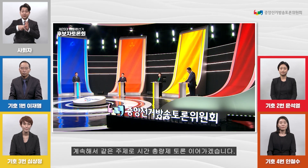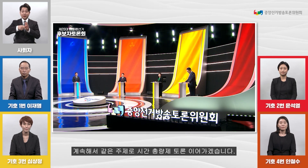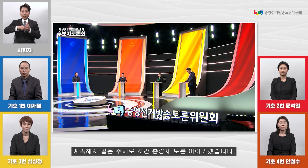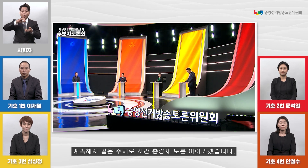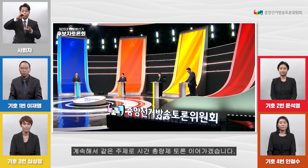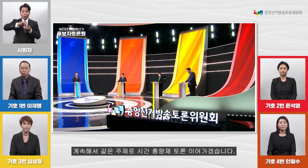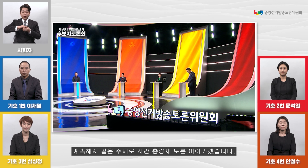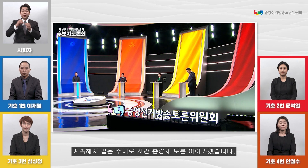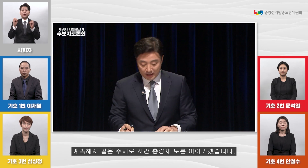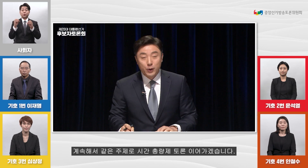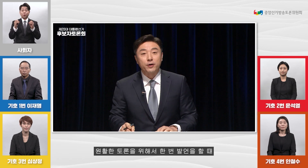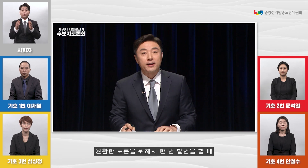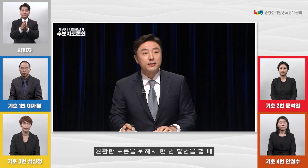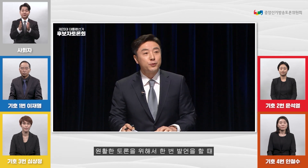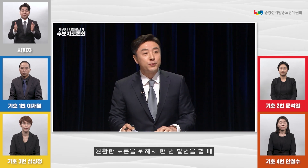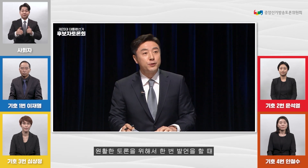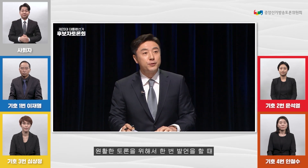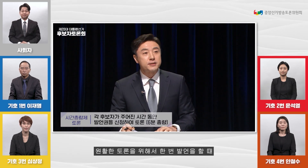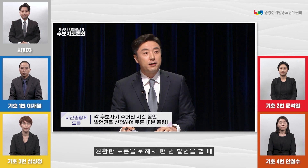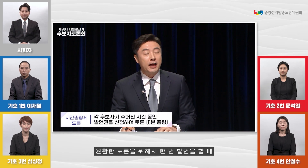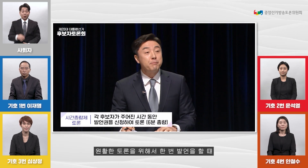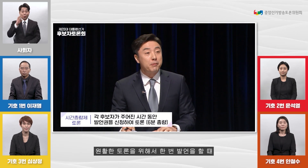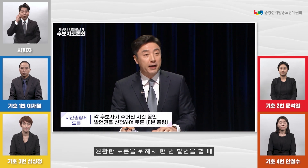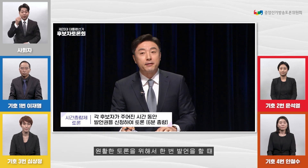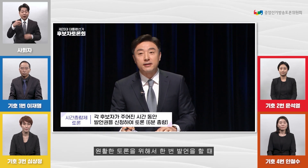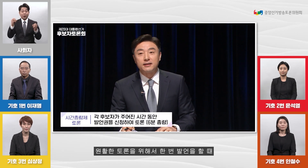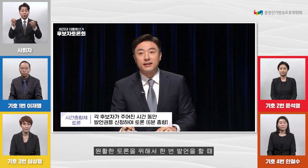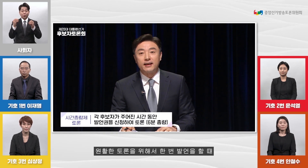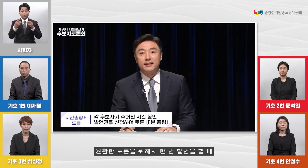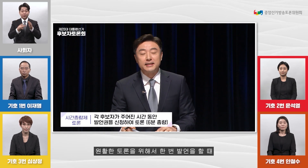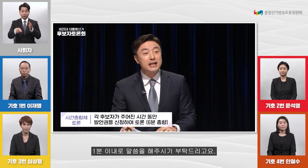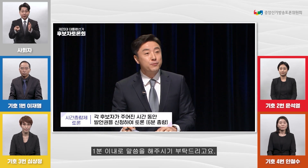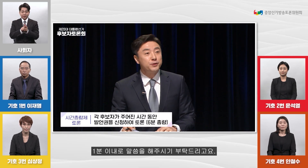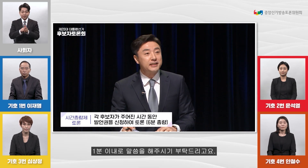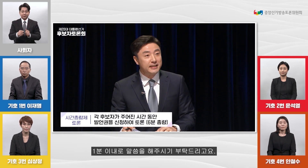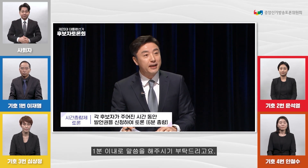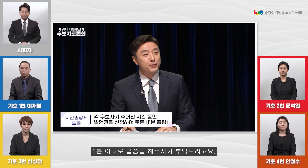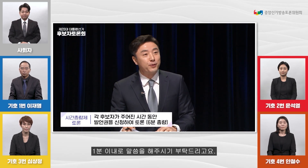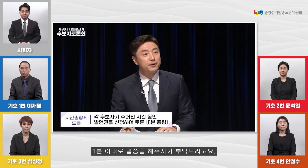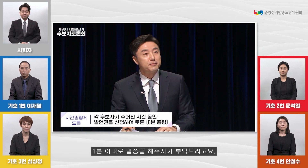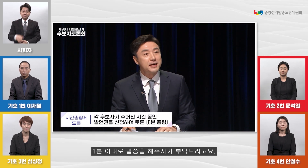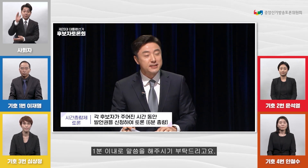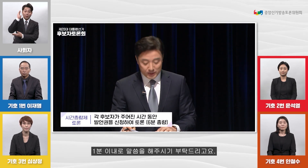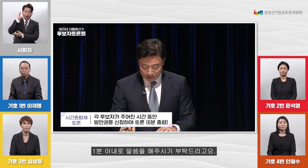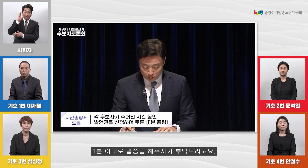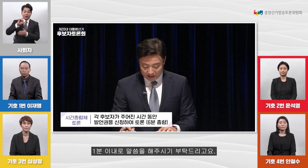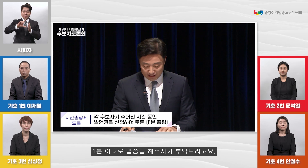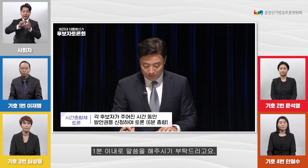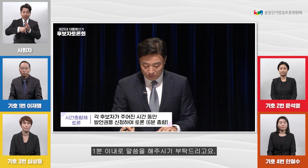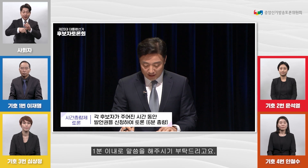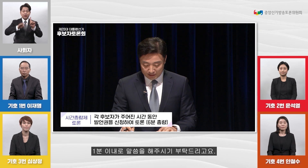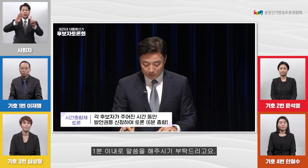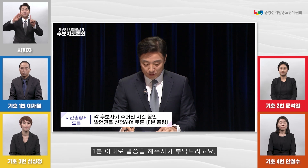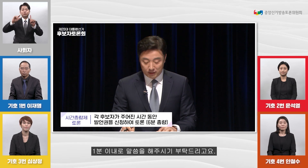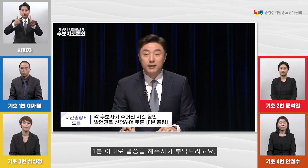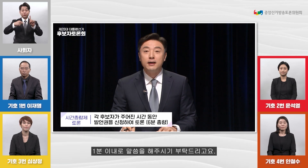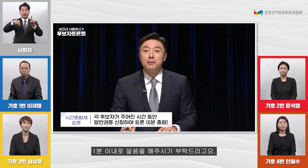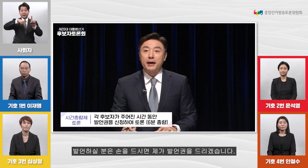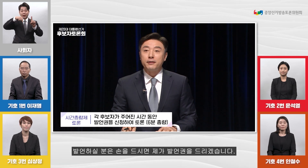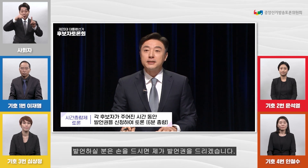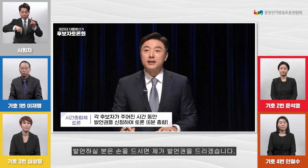토론 이어가겠습니다. 원활한 토론을 위해서 한번 발언을 할 때 1분 이내로 말씀을 해주시기